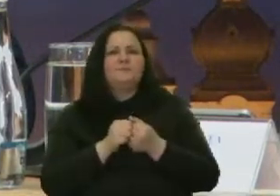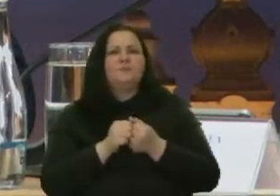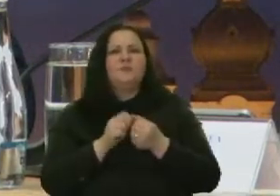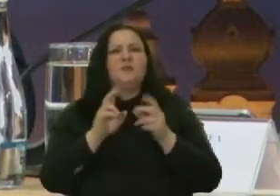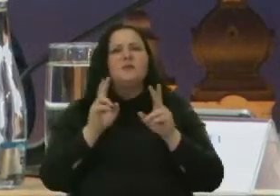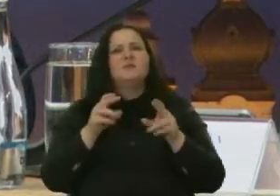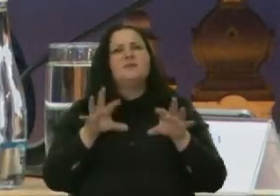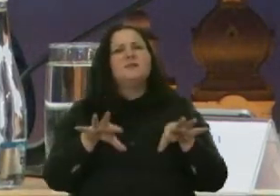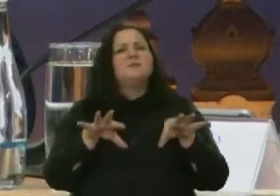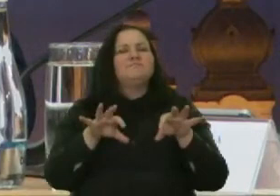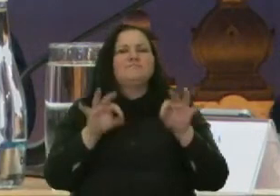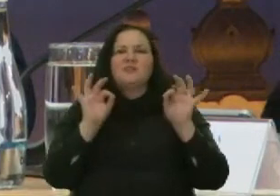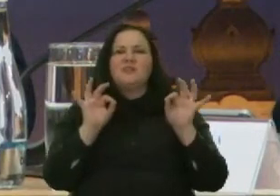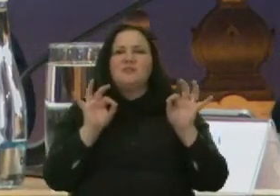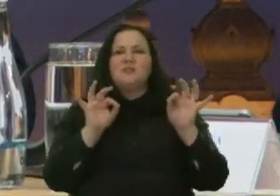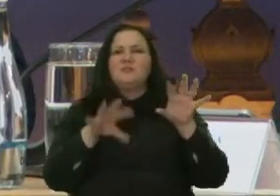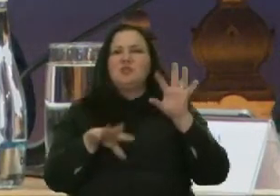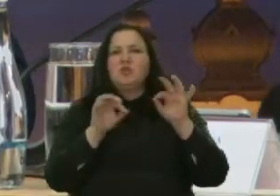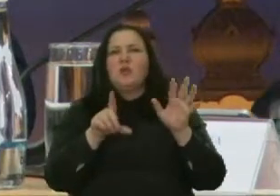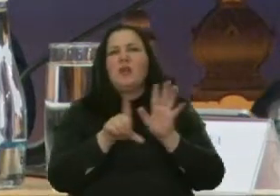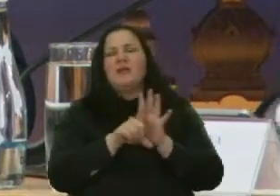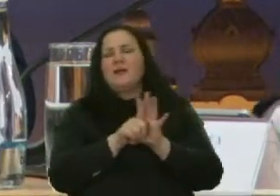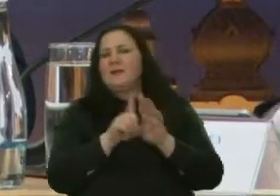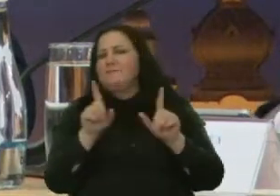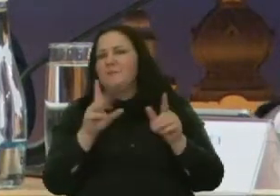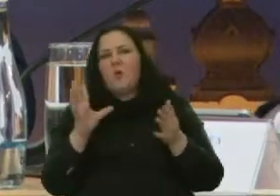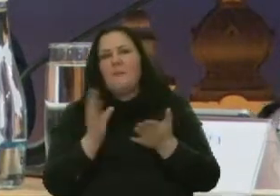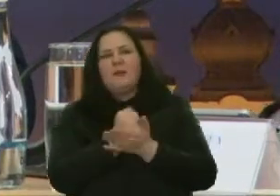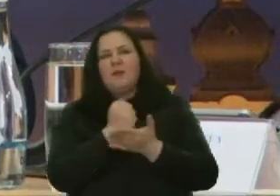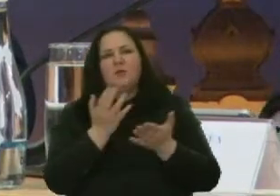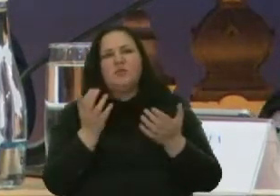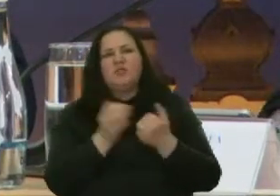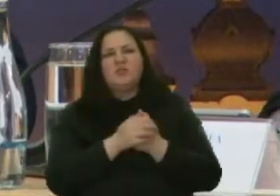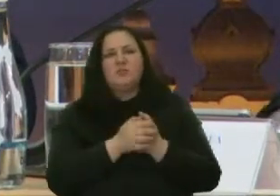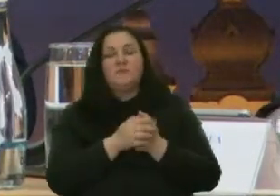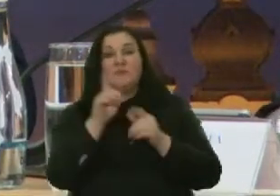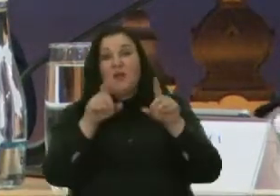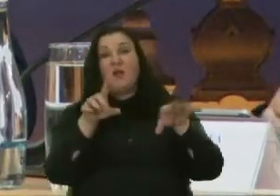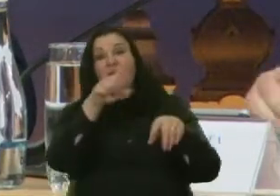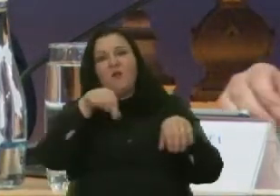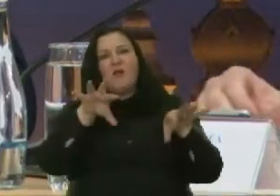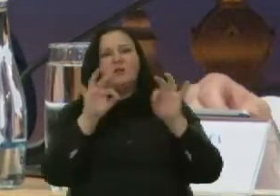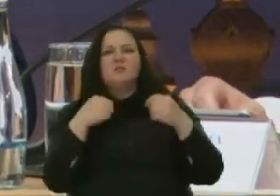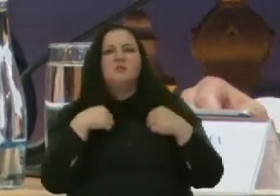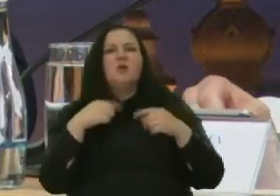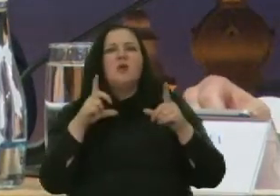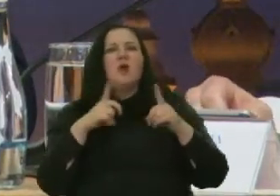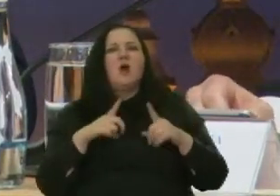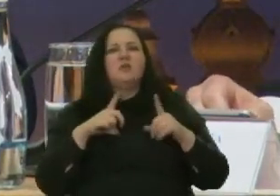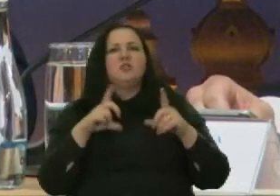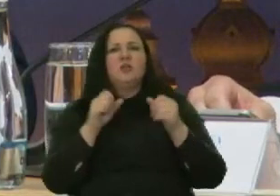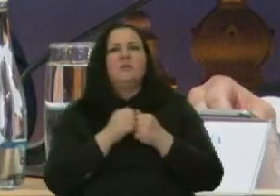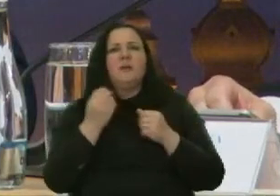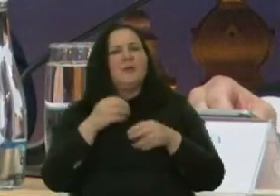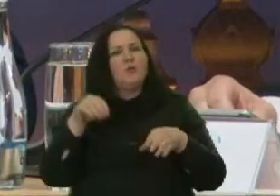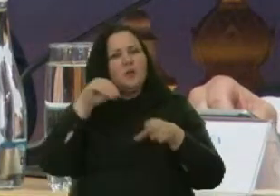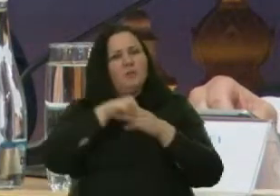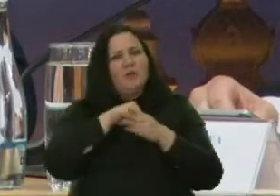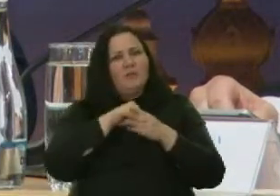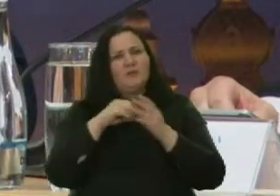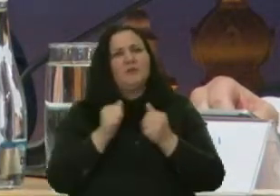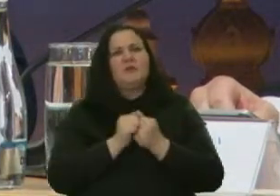găsească soluții legale n am reușit să găsim dacă veți găsi soluții legale vă stăm la dispoziție pentru pentru